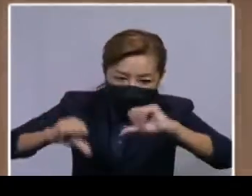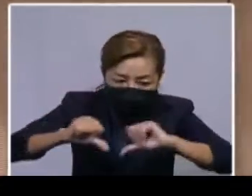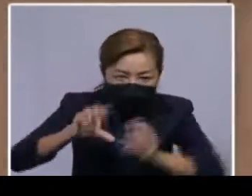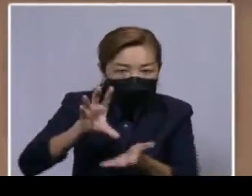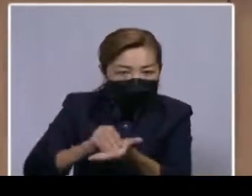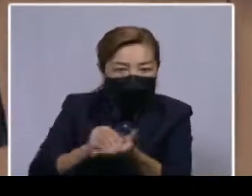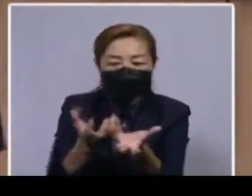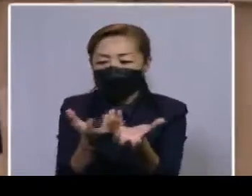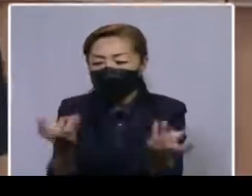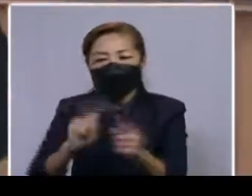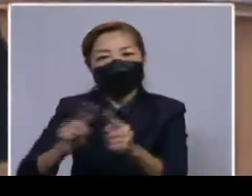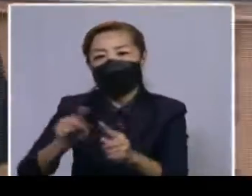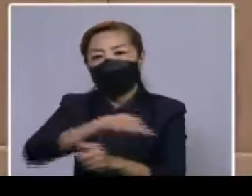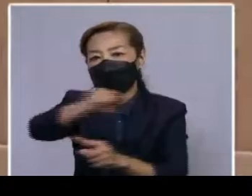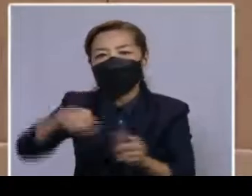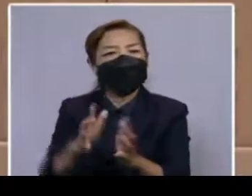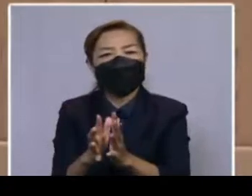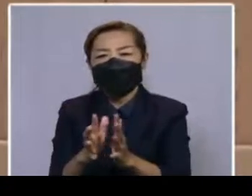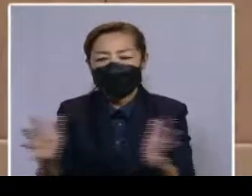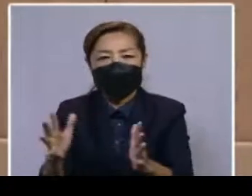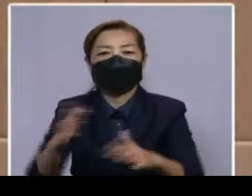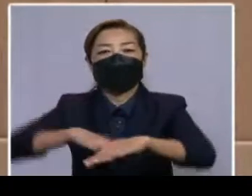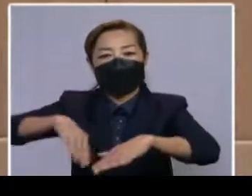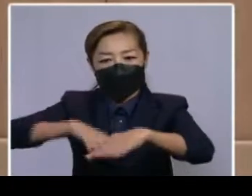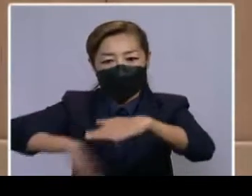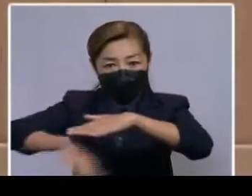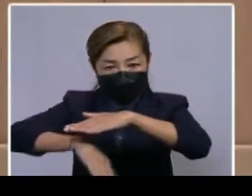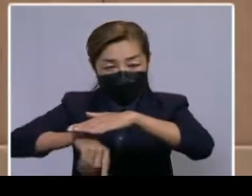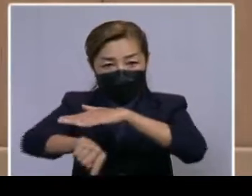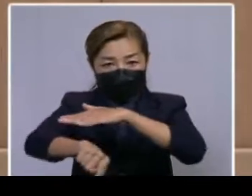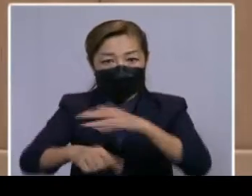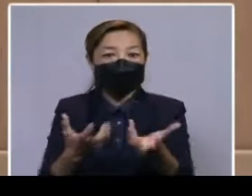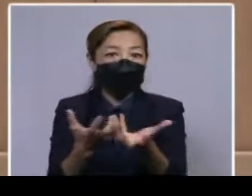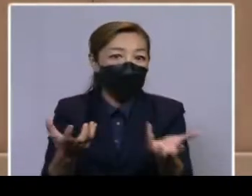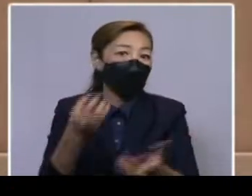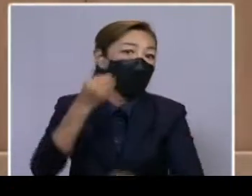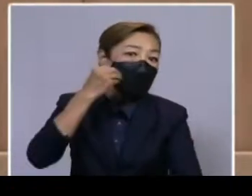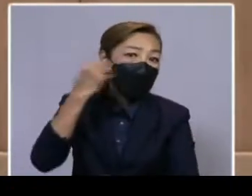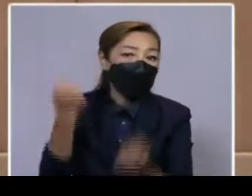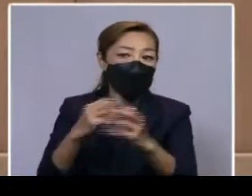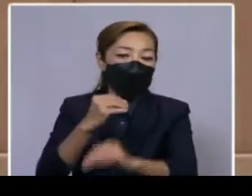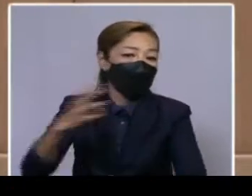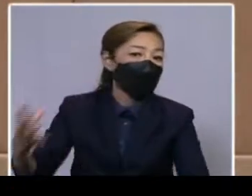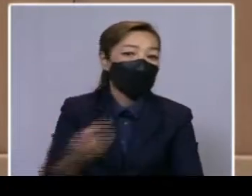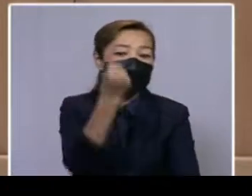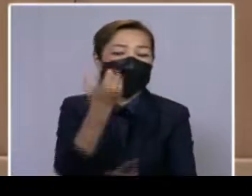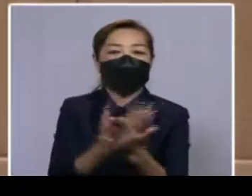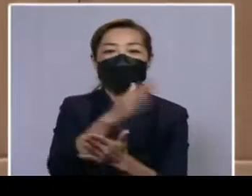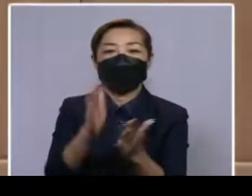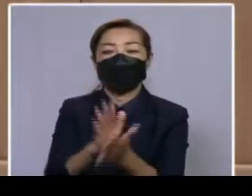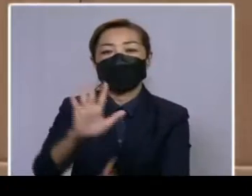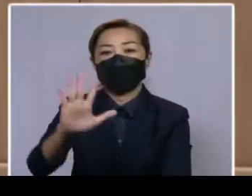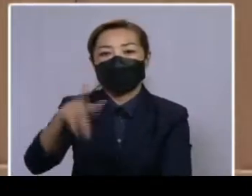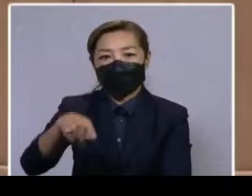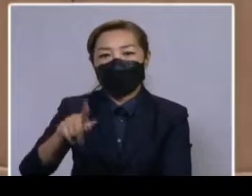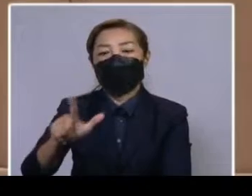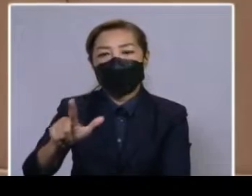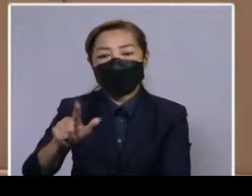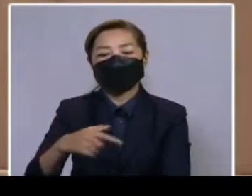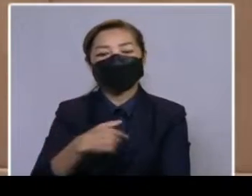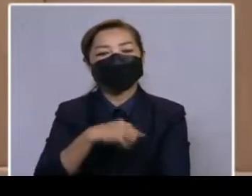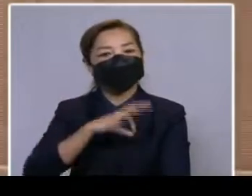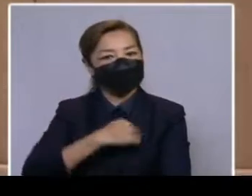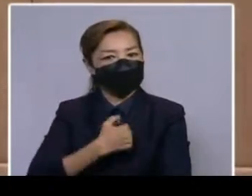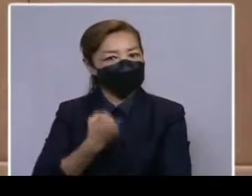วัตถุพยานอื่นๆอีกจำนวนมากและสามารถยึดอายัดทรัพย์ได้มูลค่ากว่า 5พันล้านบาทดังนั้นจึงมั่นใจว่า